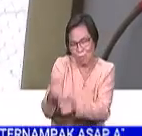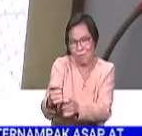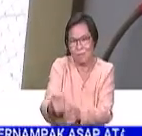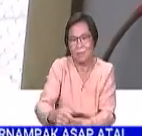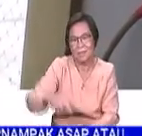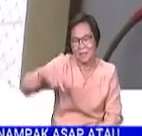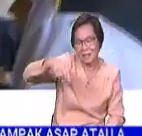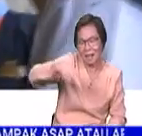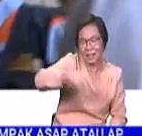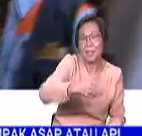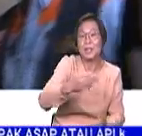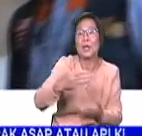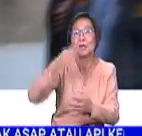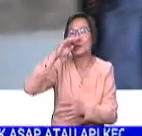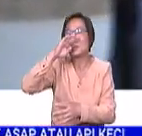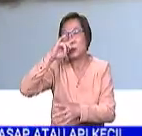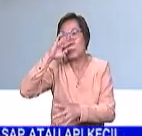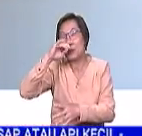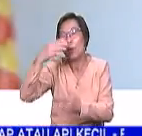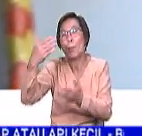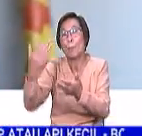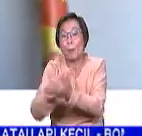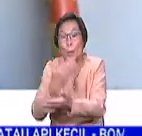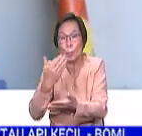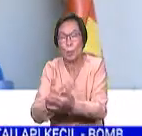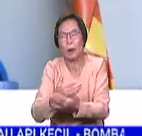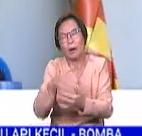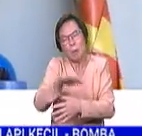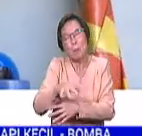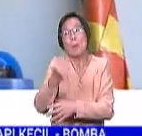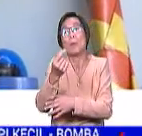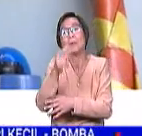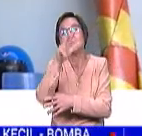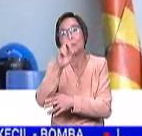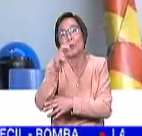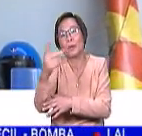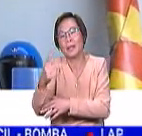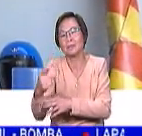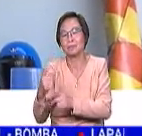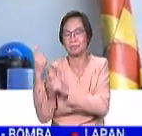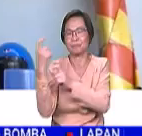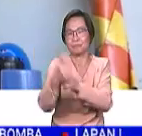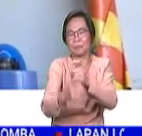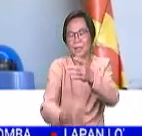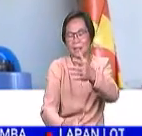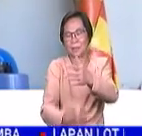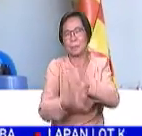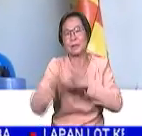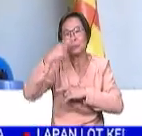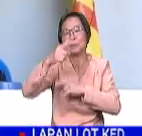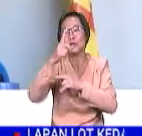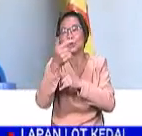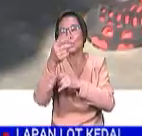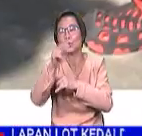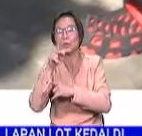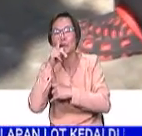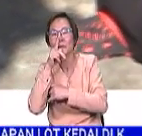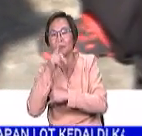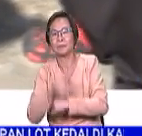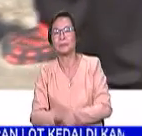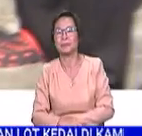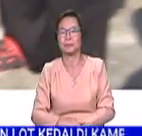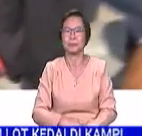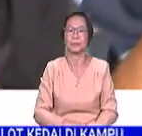Hai kaki palsu baru bernilai kira-kira 30 Rindi itu diserahkan timbalan Spike dan Kedah merangkap